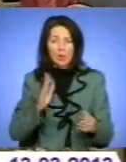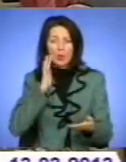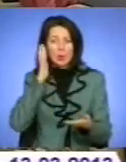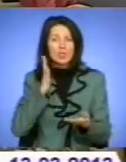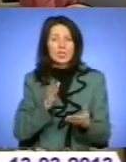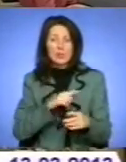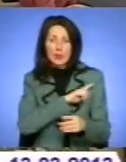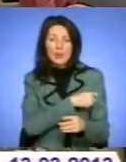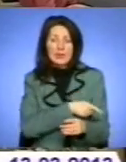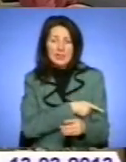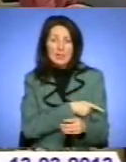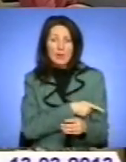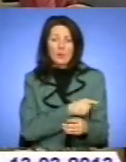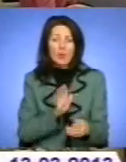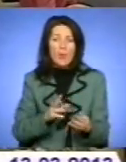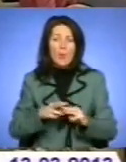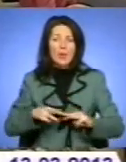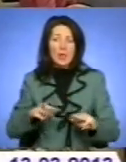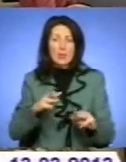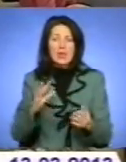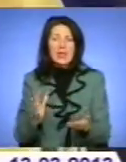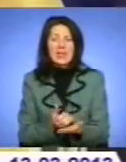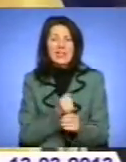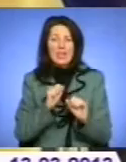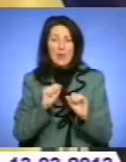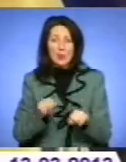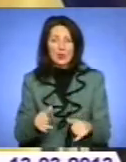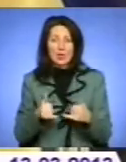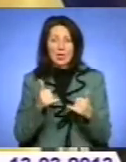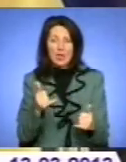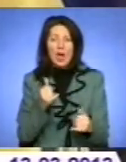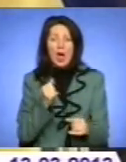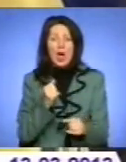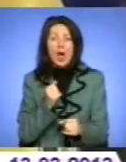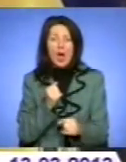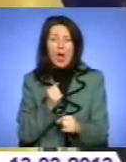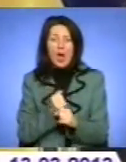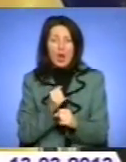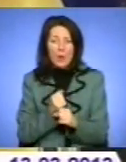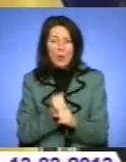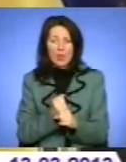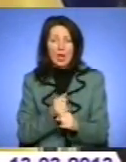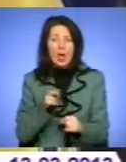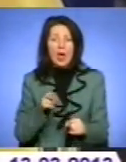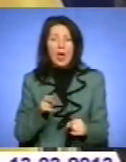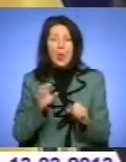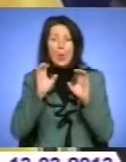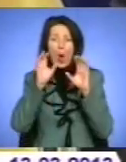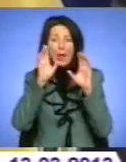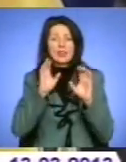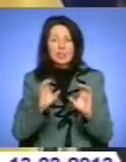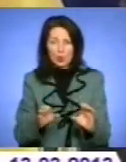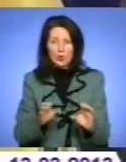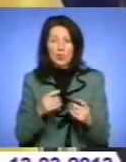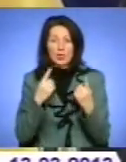представленным в парламенте, найти возможности для конструктивной работы. По Конституции